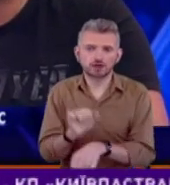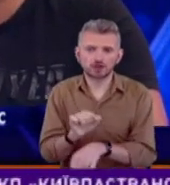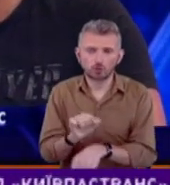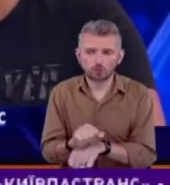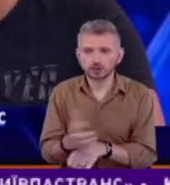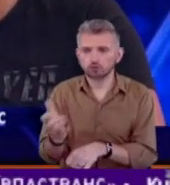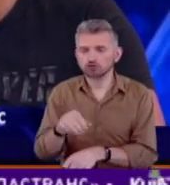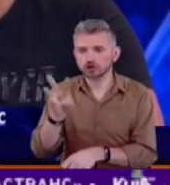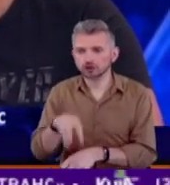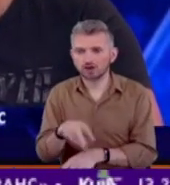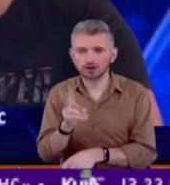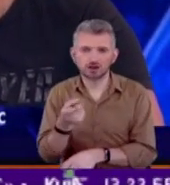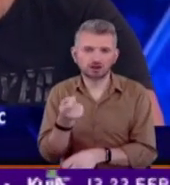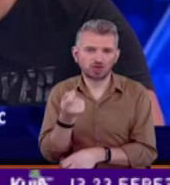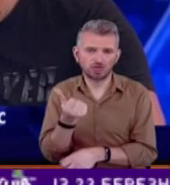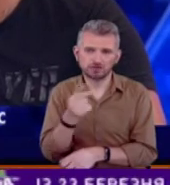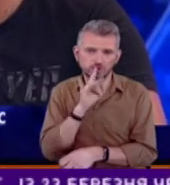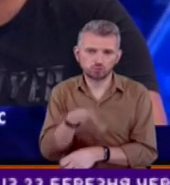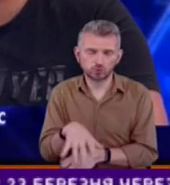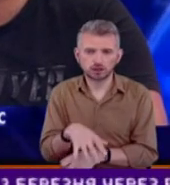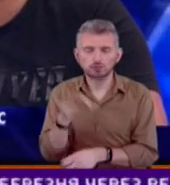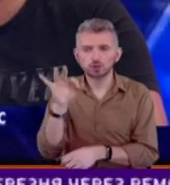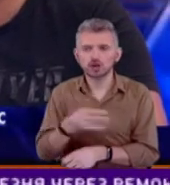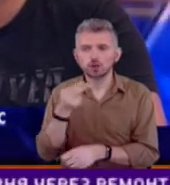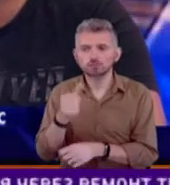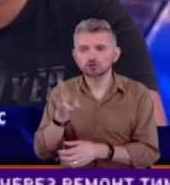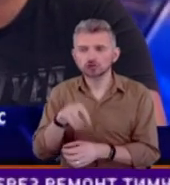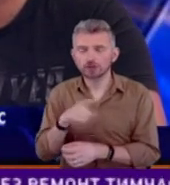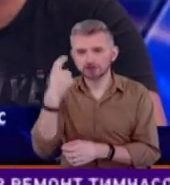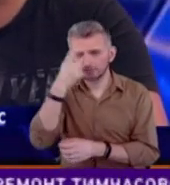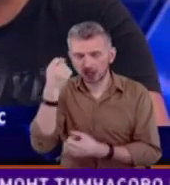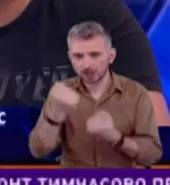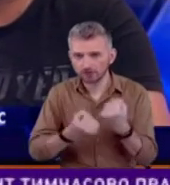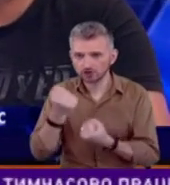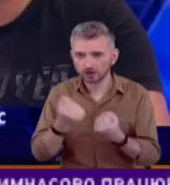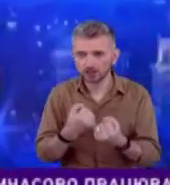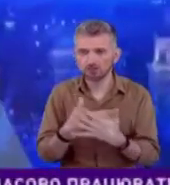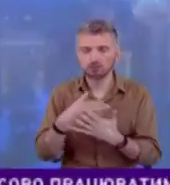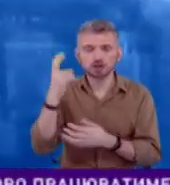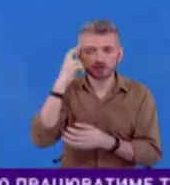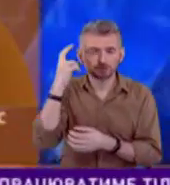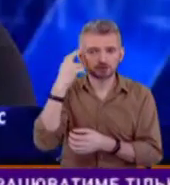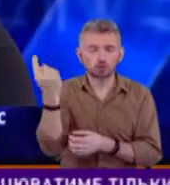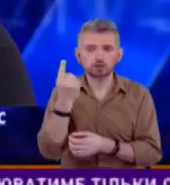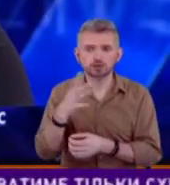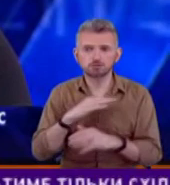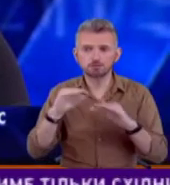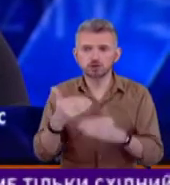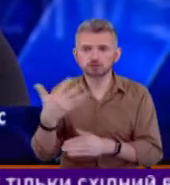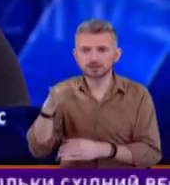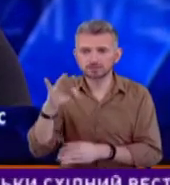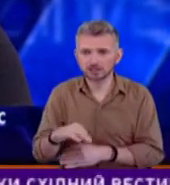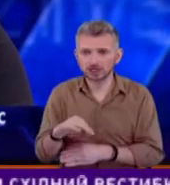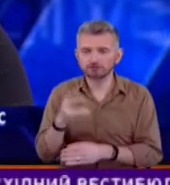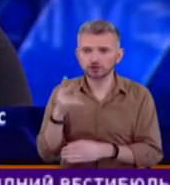получения штрафа как маловероятную. Кроме того, процент оплаты штрафов за пьяное вождение наприклад, в Києві, в Київській області, був менше